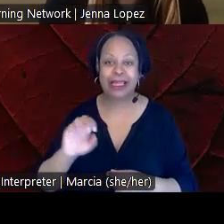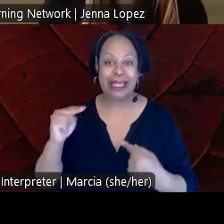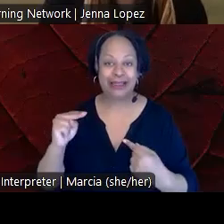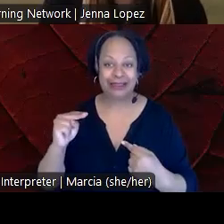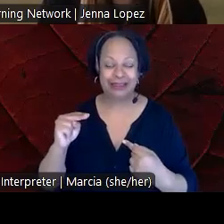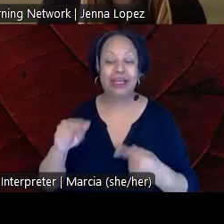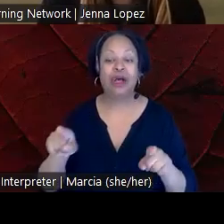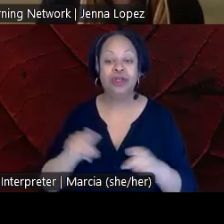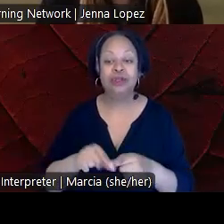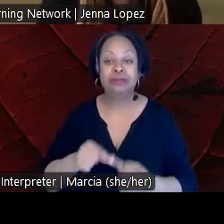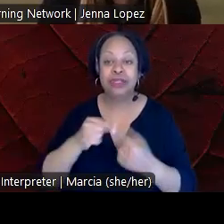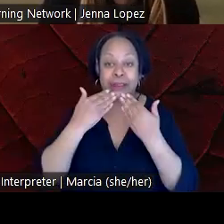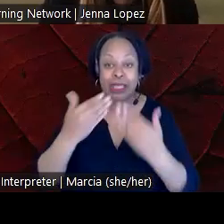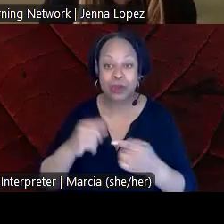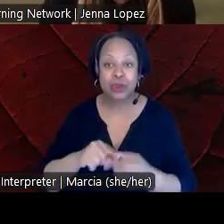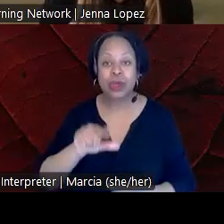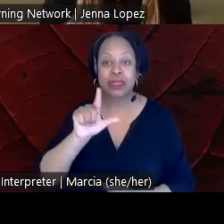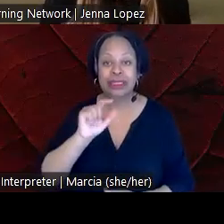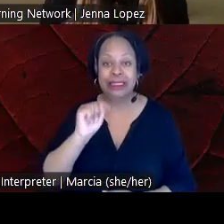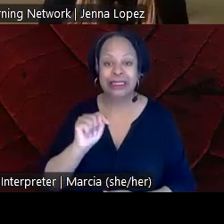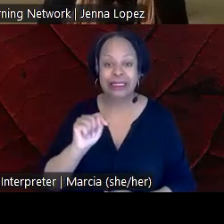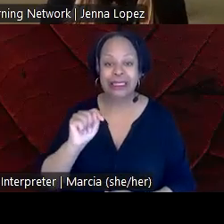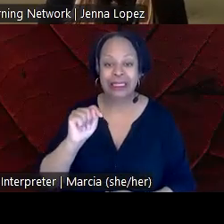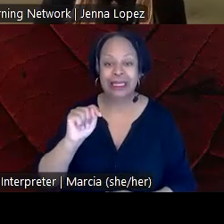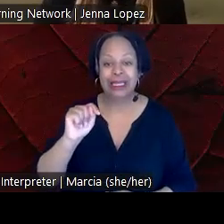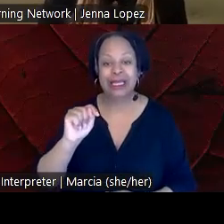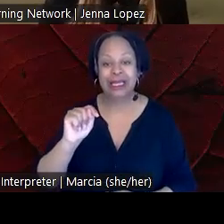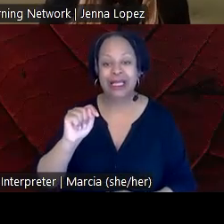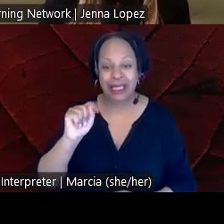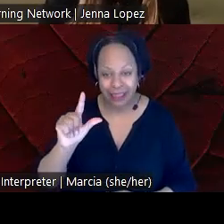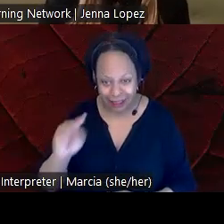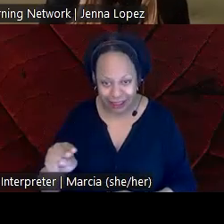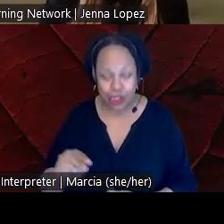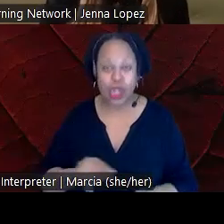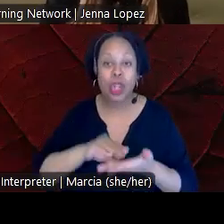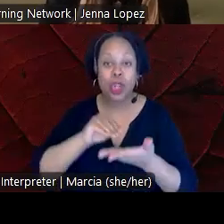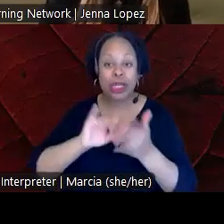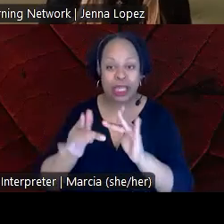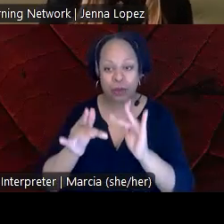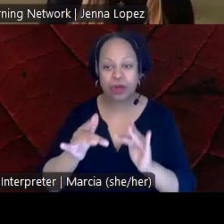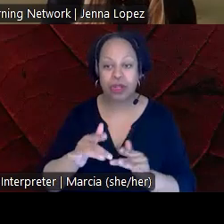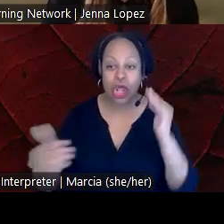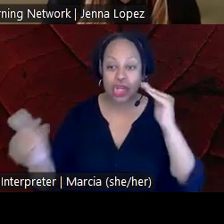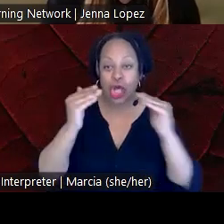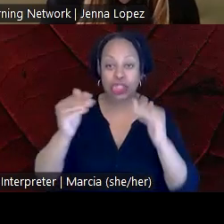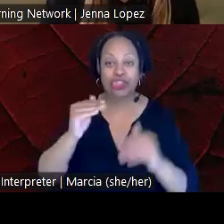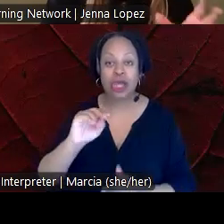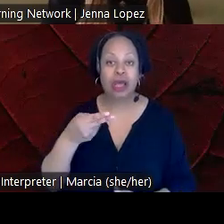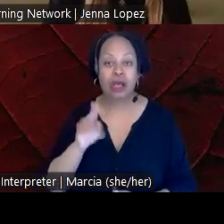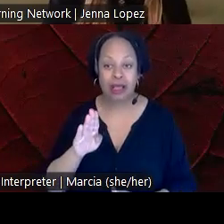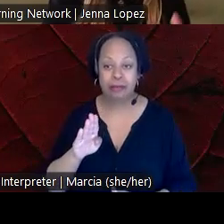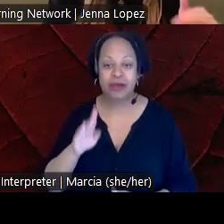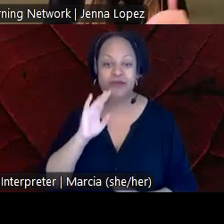N. Et un merci tout particulier aux équipes donc également Santé Connaissance et le Learning